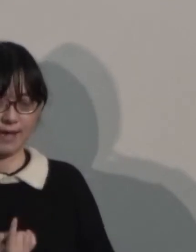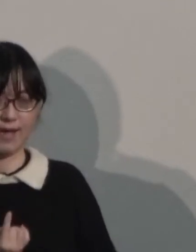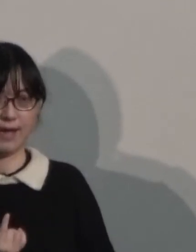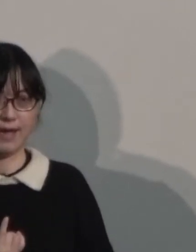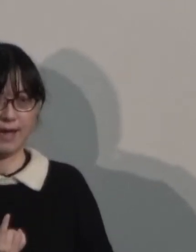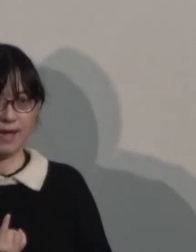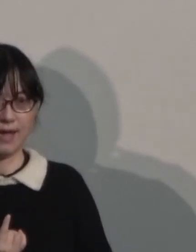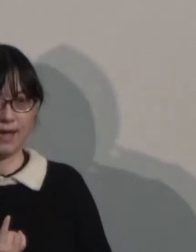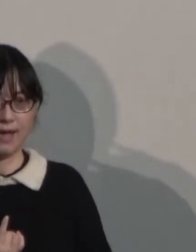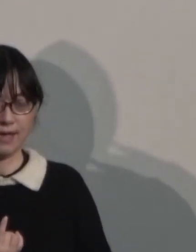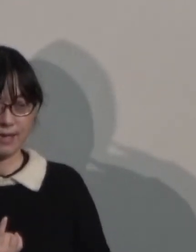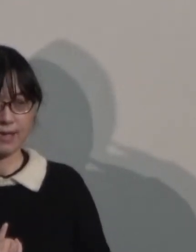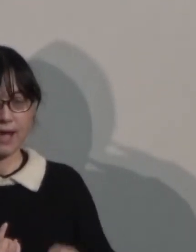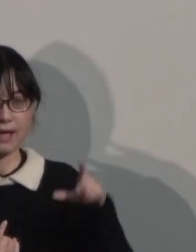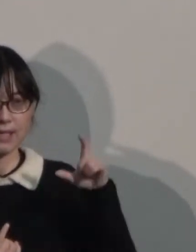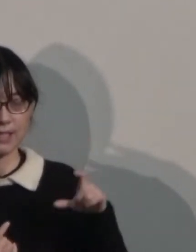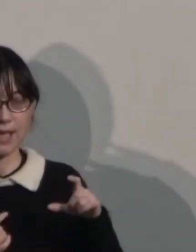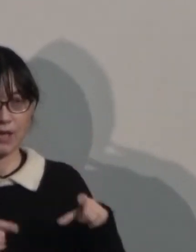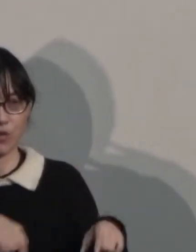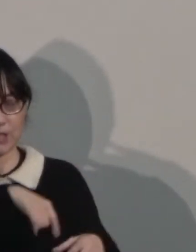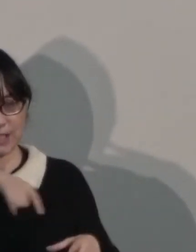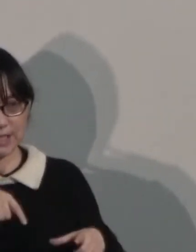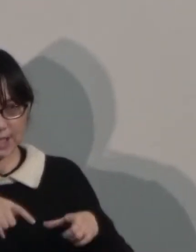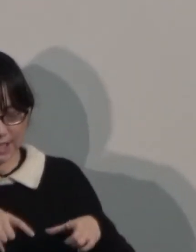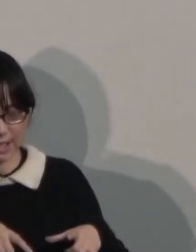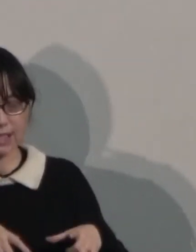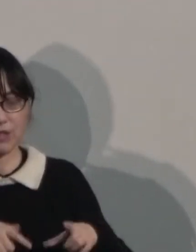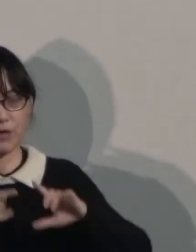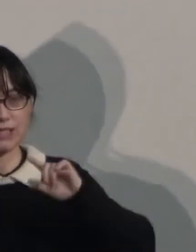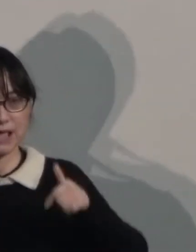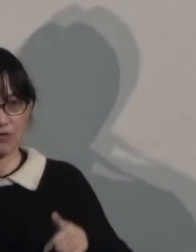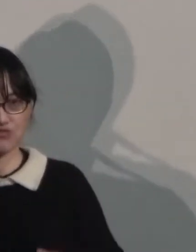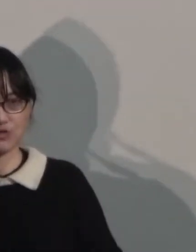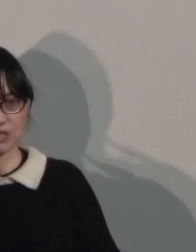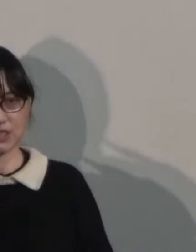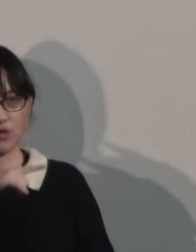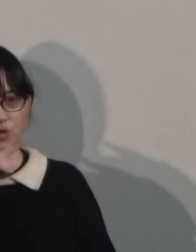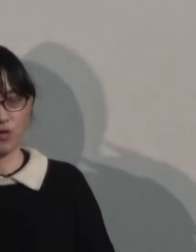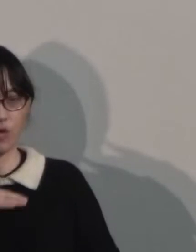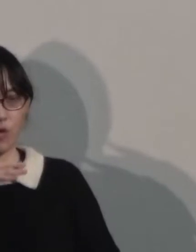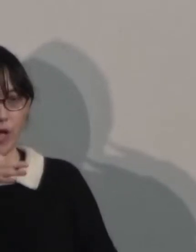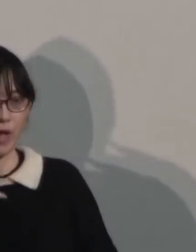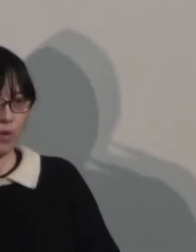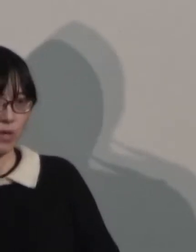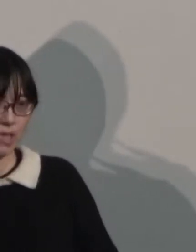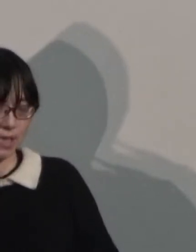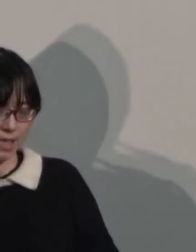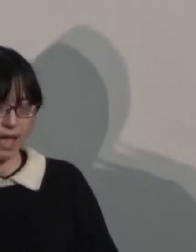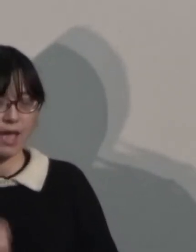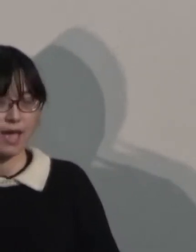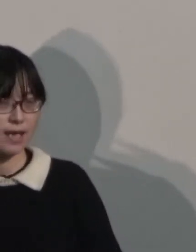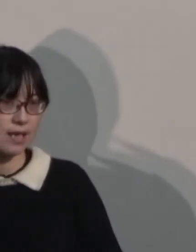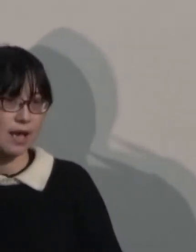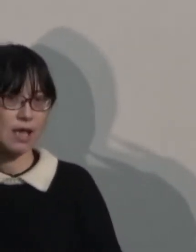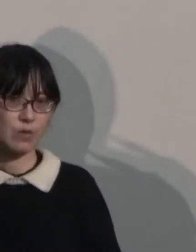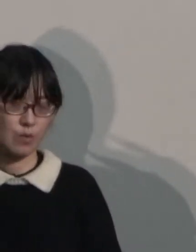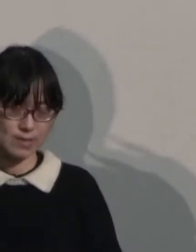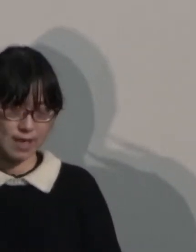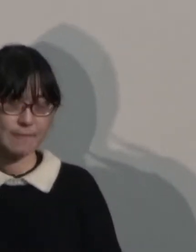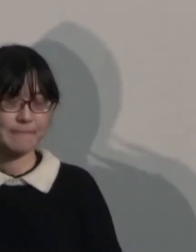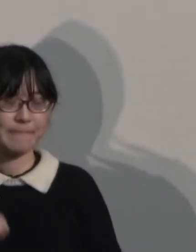CD 音源とは違う人としての声を聞き、感動を覚